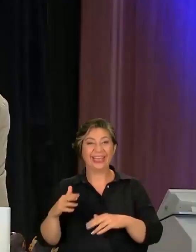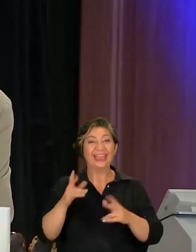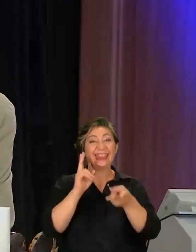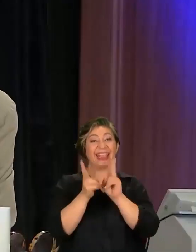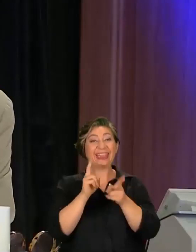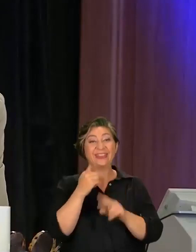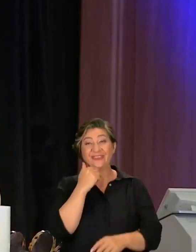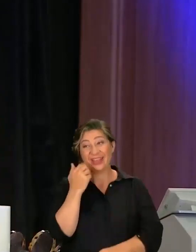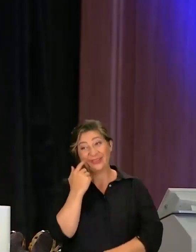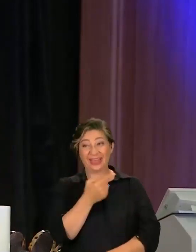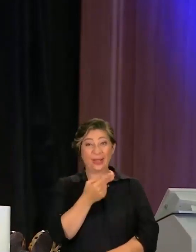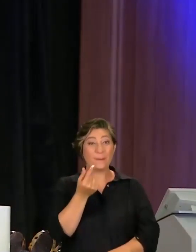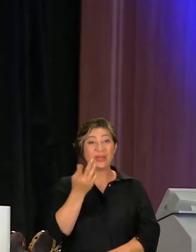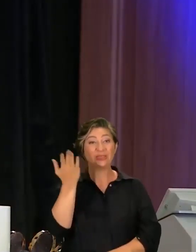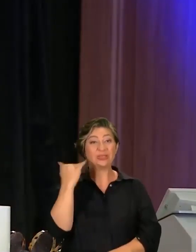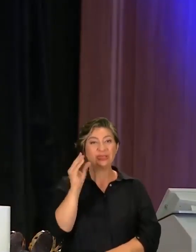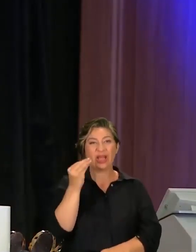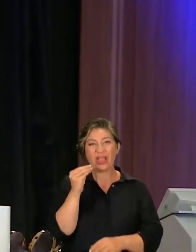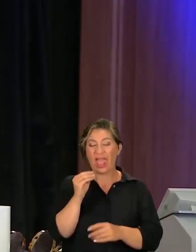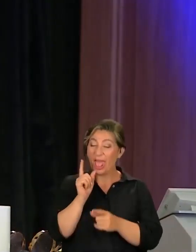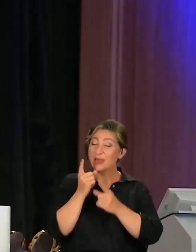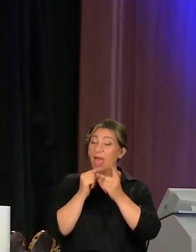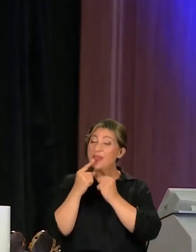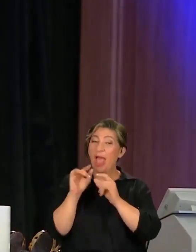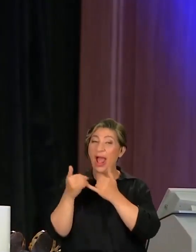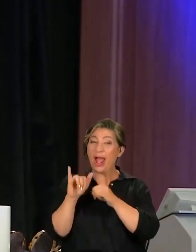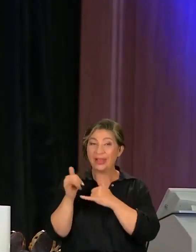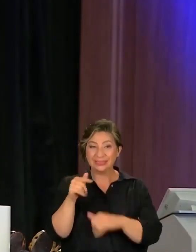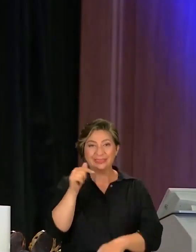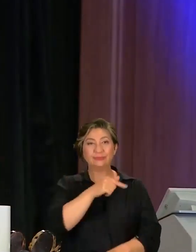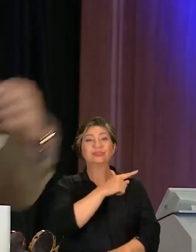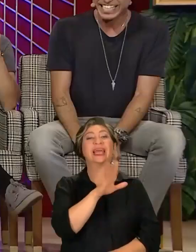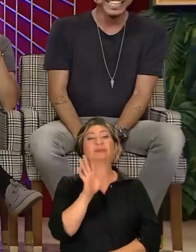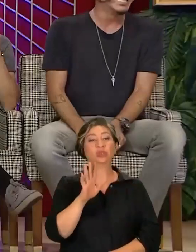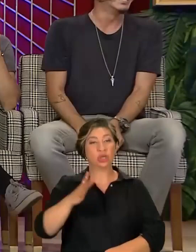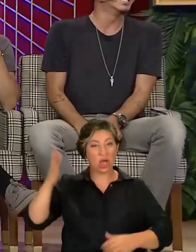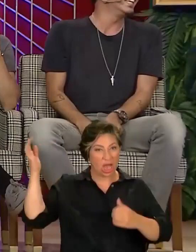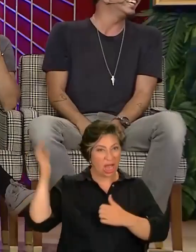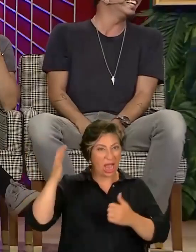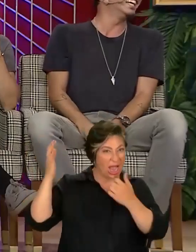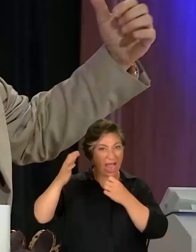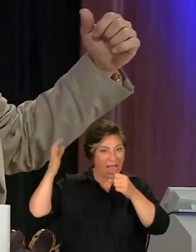Tabii. Numaralara bak. Biraz önce çocukla beraber böyle yapan bu değilmiş gibi.